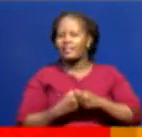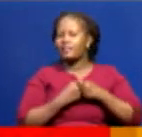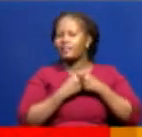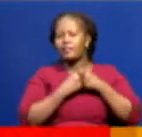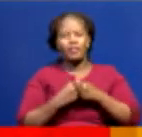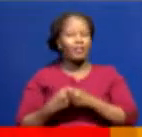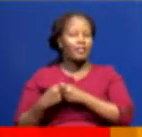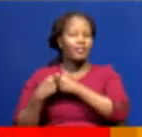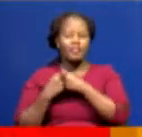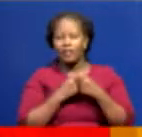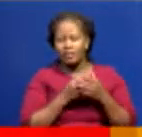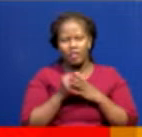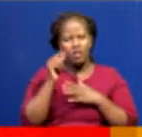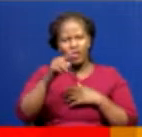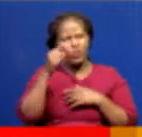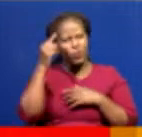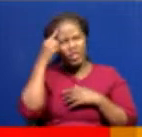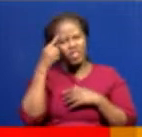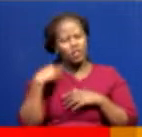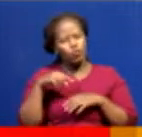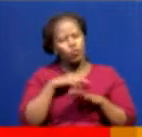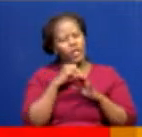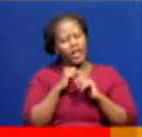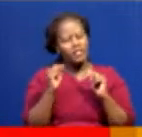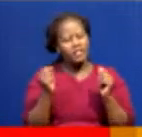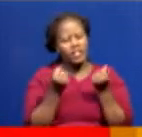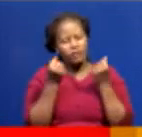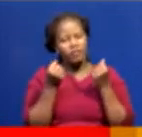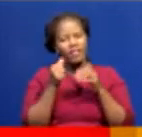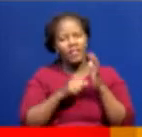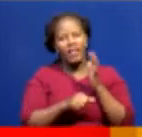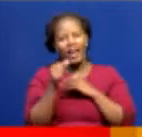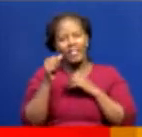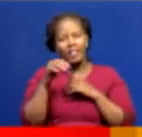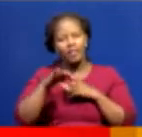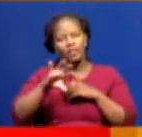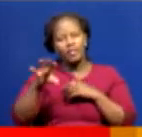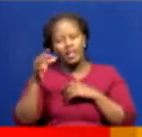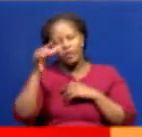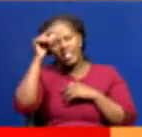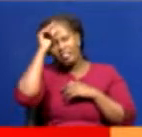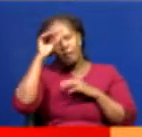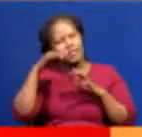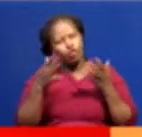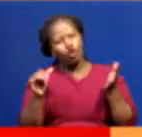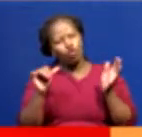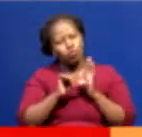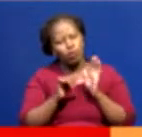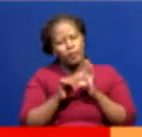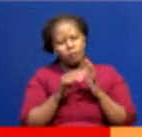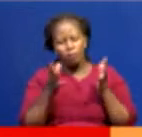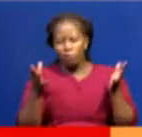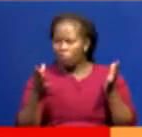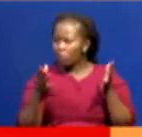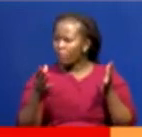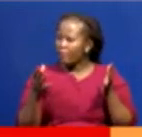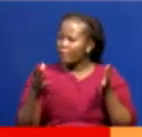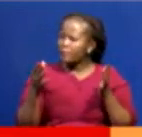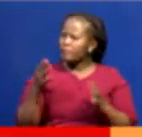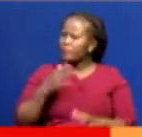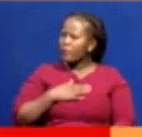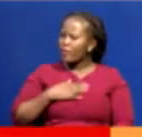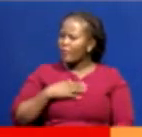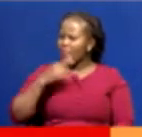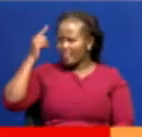ya kwamba tuko salama mikononi mwa serikali za county ama tatizo zinatokea wapi pale? Nafikiri kwa maoni